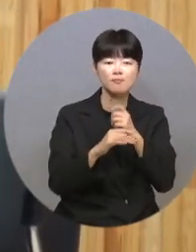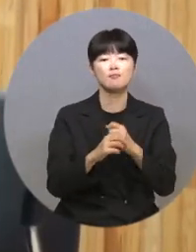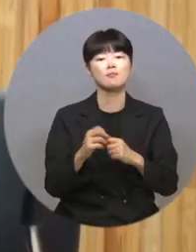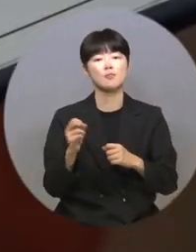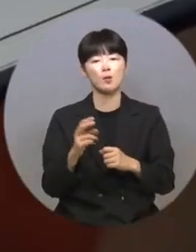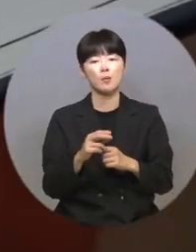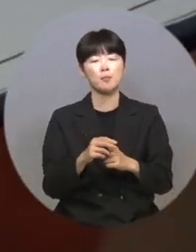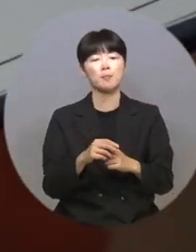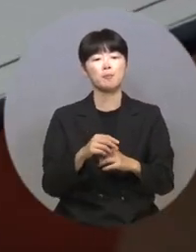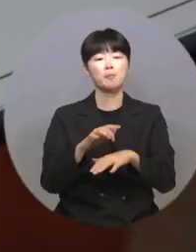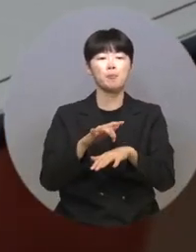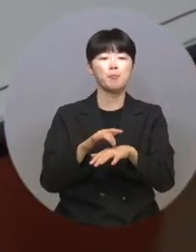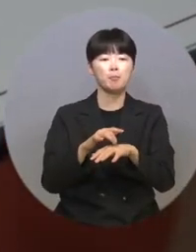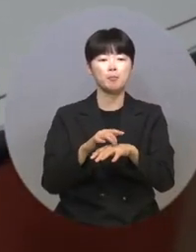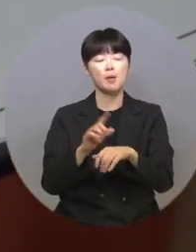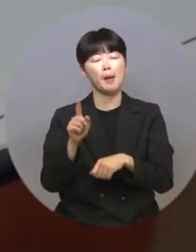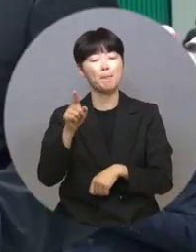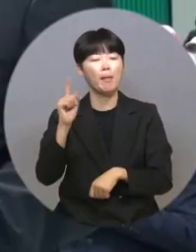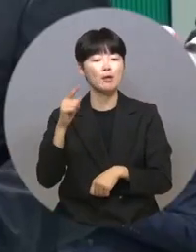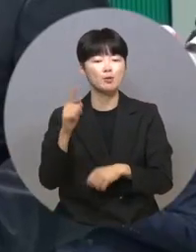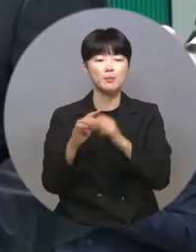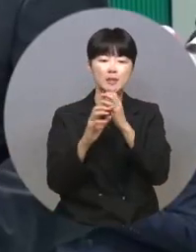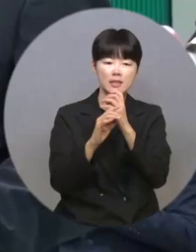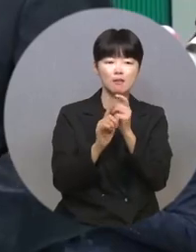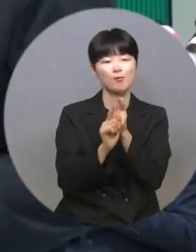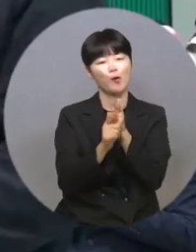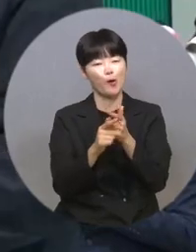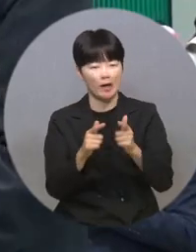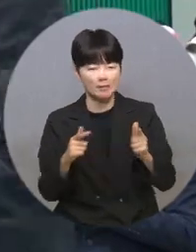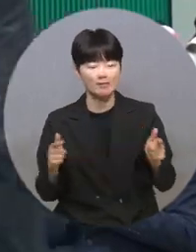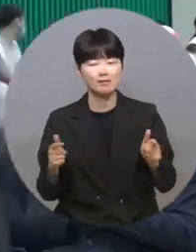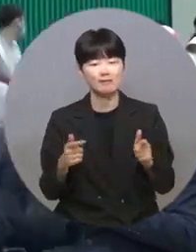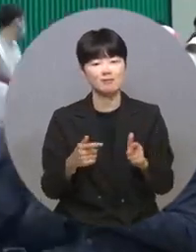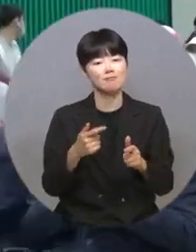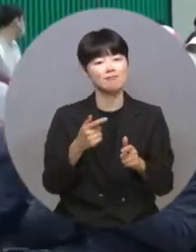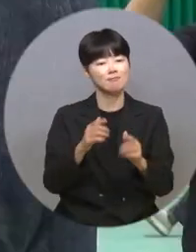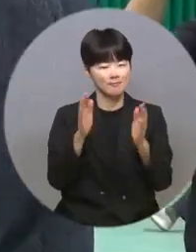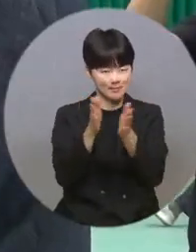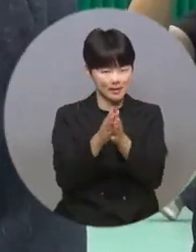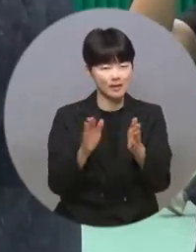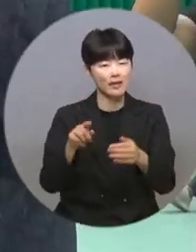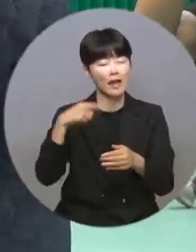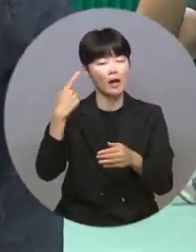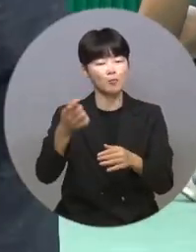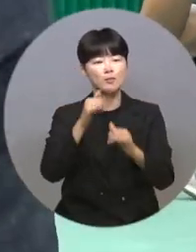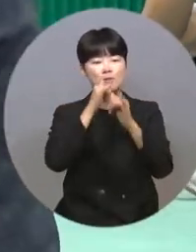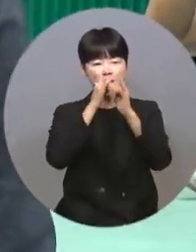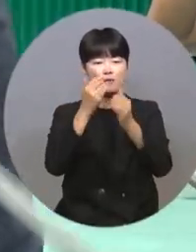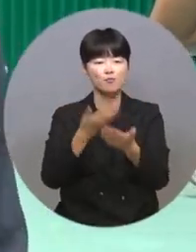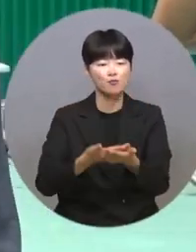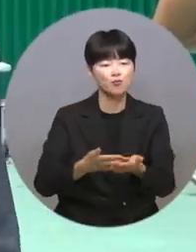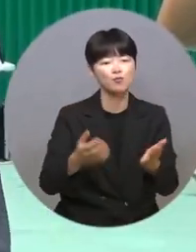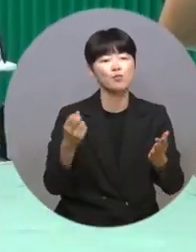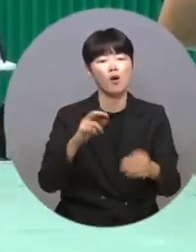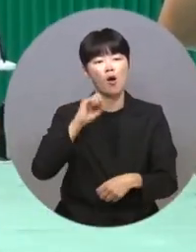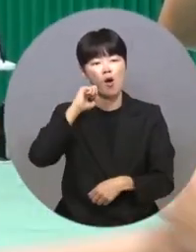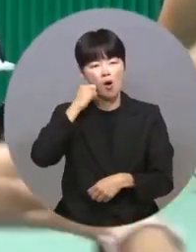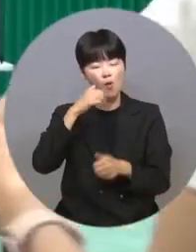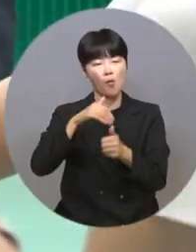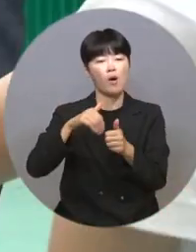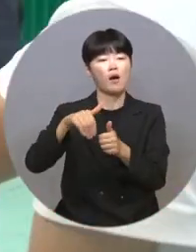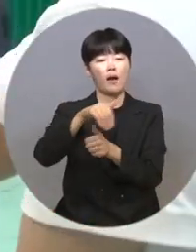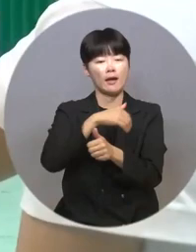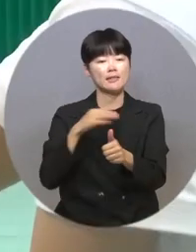시작으로 장애인 복지 증진에 기여한 시민과 유공자에 대한 포창, 어려운 환경에서 최선을 다한 학생들에